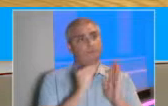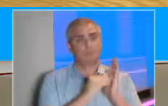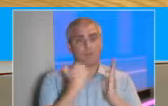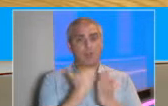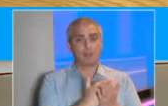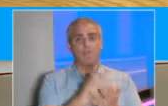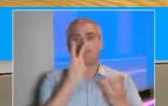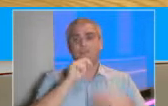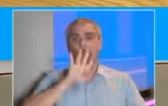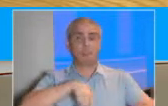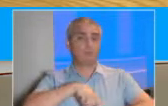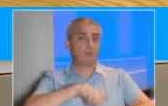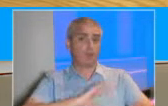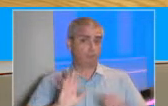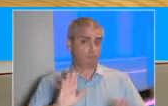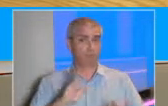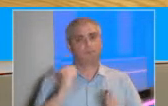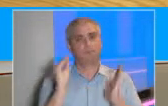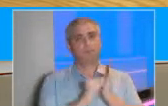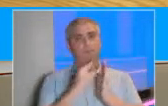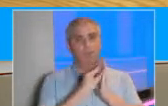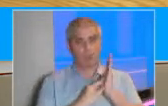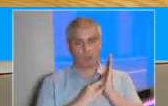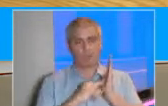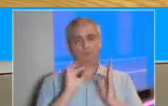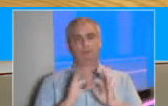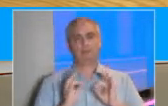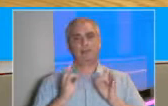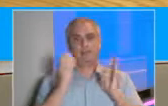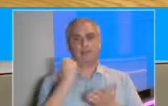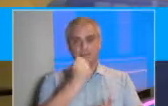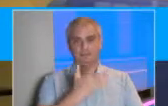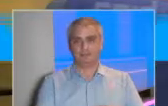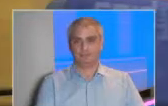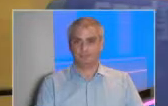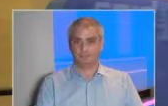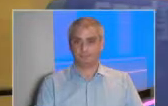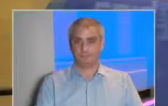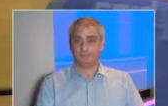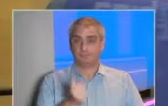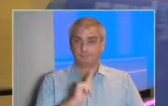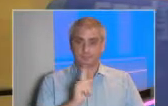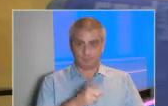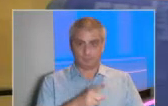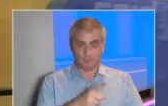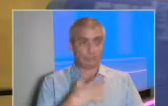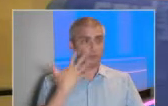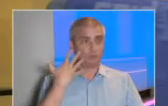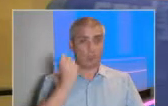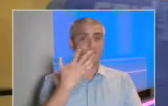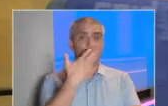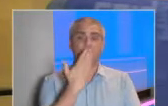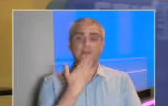של 24 שעות לחוקק את החוק לדחיית התקציב. הנה. מי שאוהב כן, את מדינת